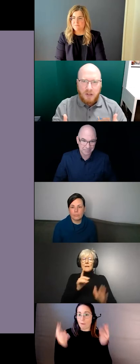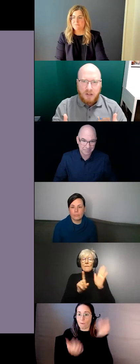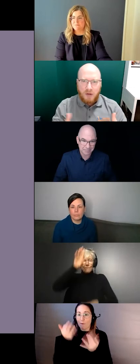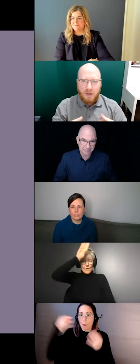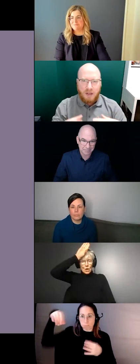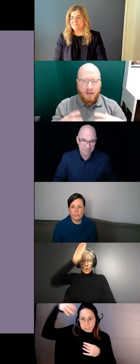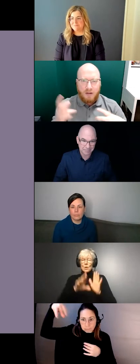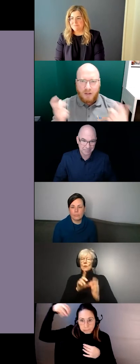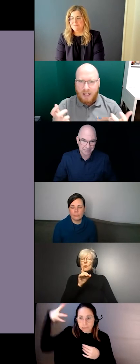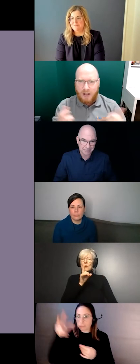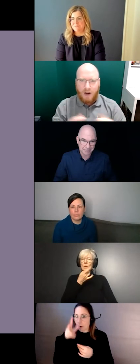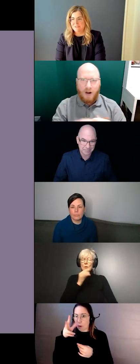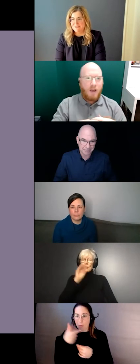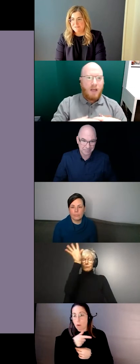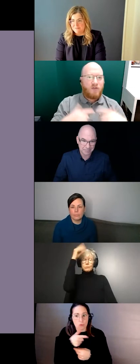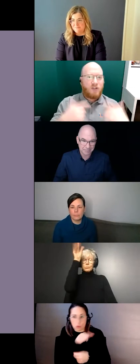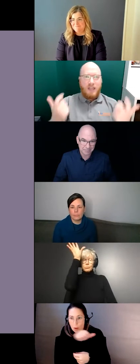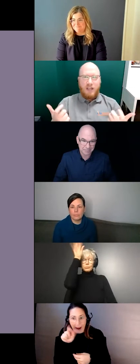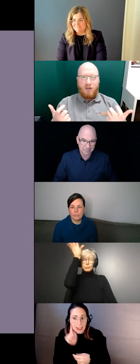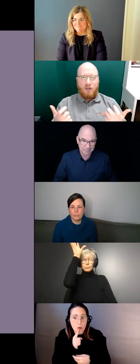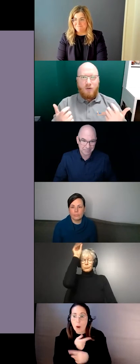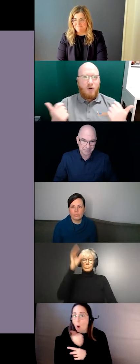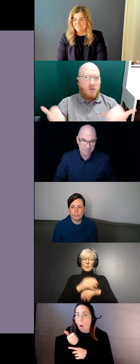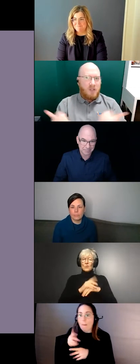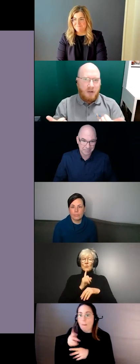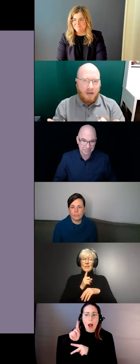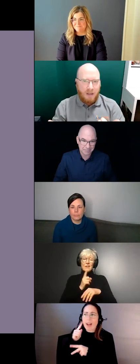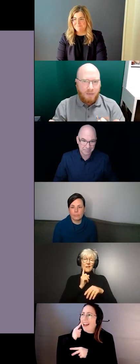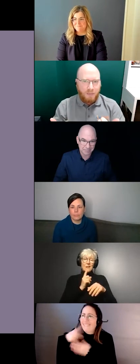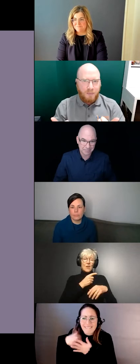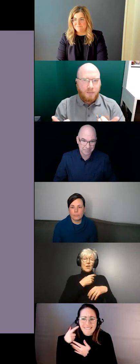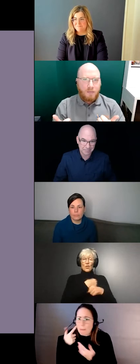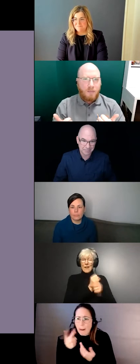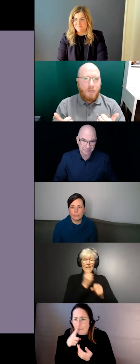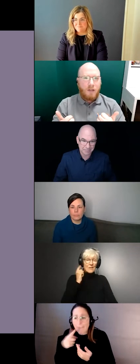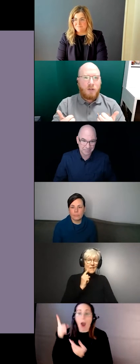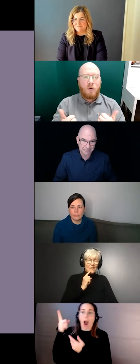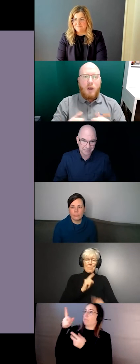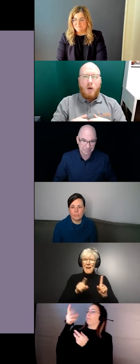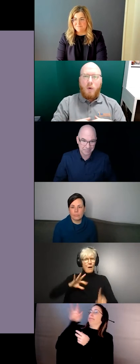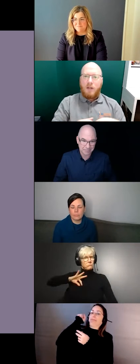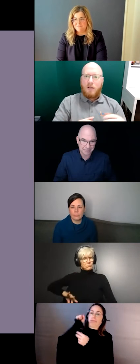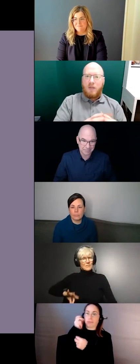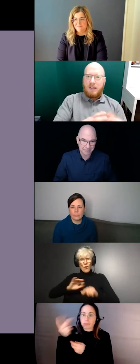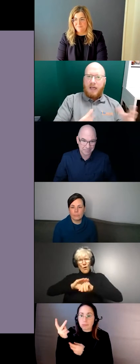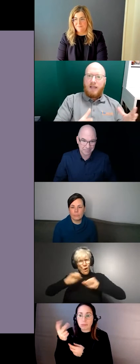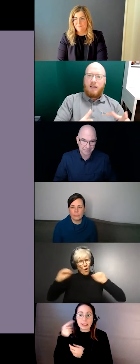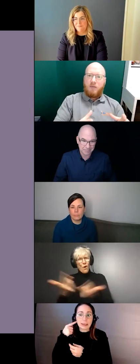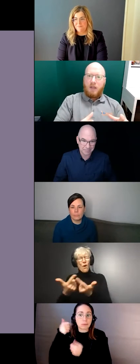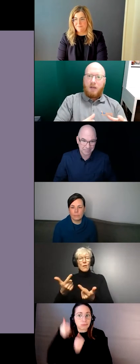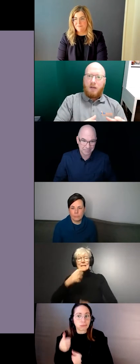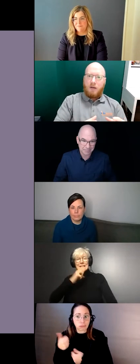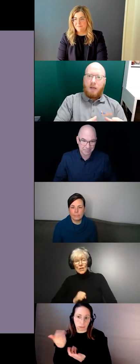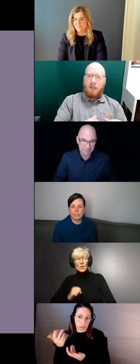quelqu'un qui n'entend pas bien l'alarme. On voit les gens qui perdent leur ouïe. Donc, lorsque quelqu'un conçoit